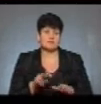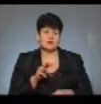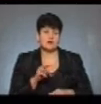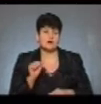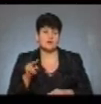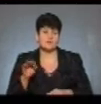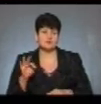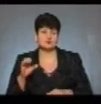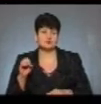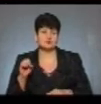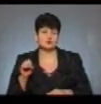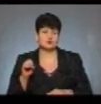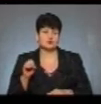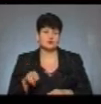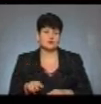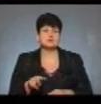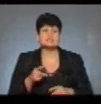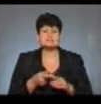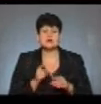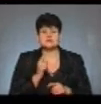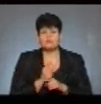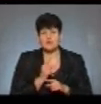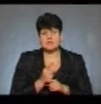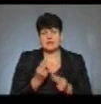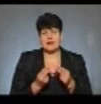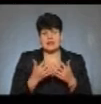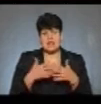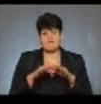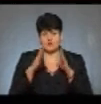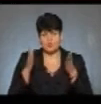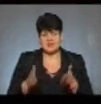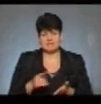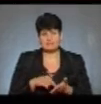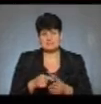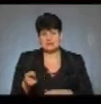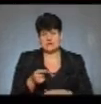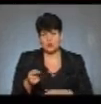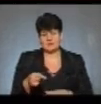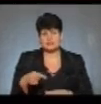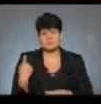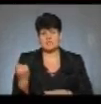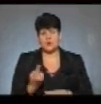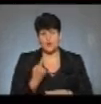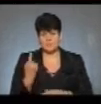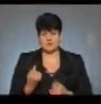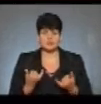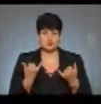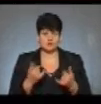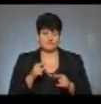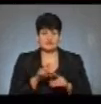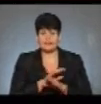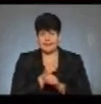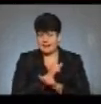Апостолом щодо заборони гральних автоматів у місті Тернополі та Тернопільській області. На сьогодні вони